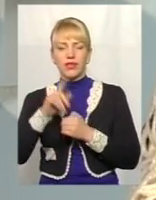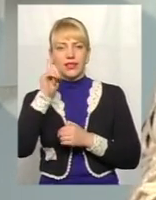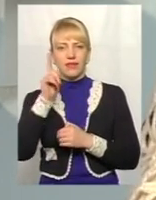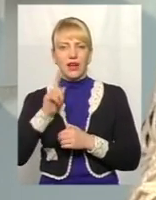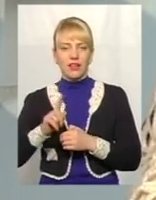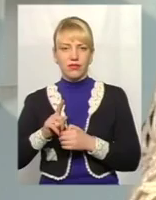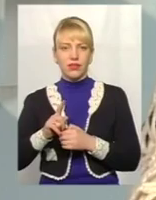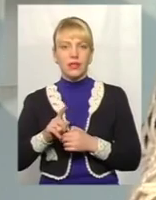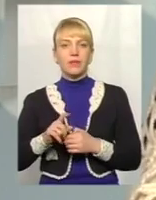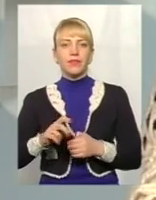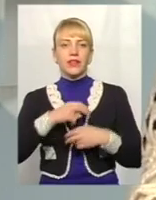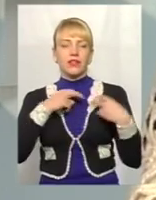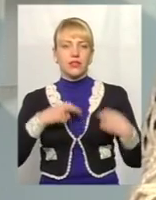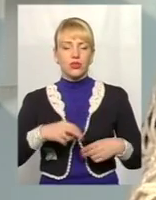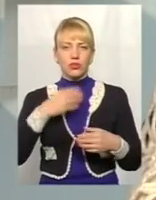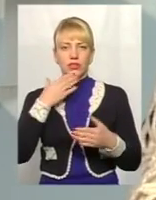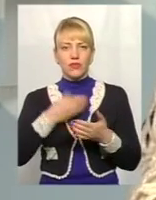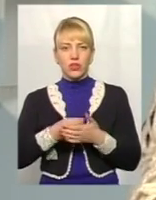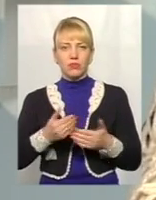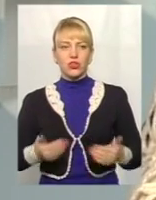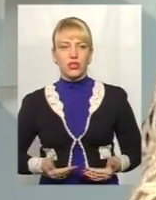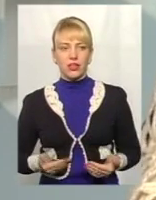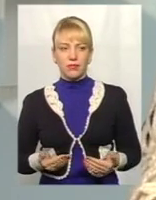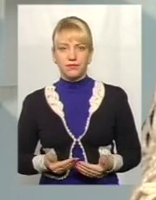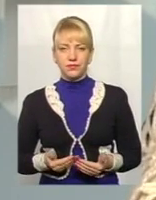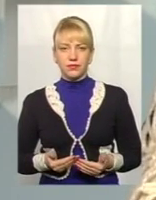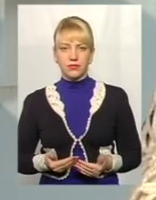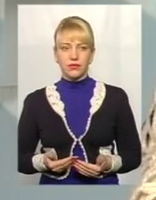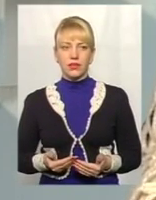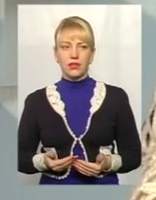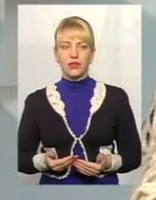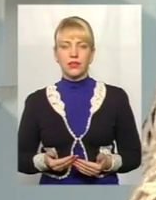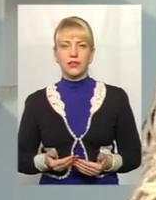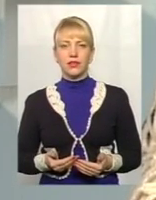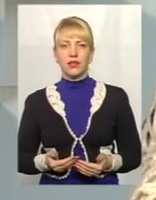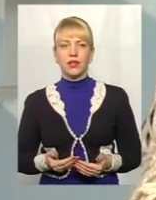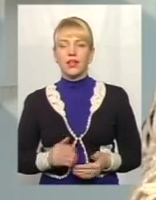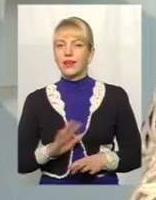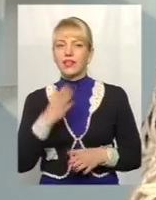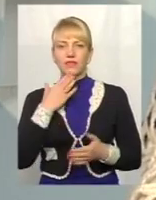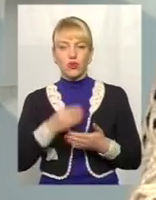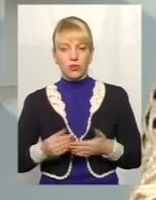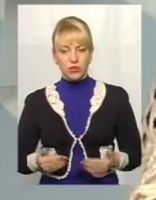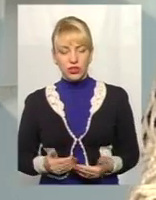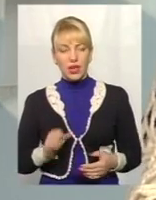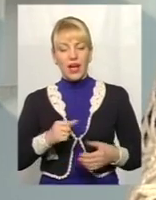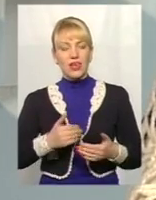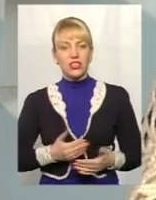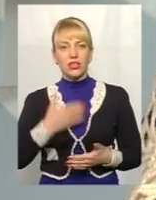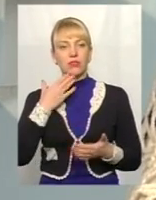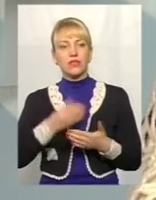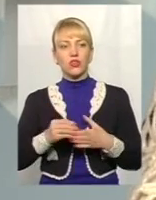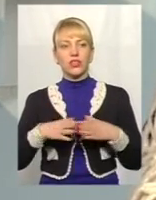євреїв, ризикуючи своїм життям. І не своїм життям, а життям своєї